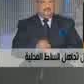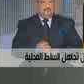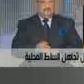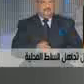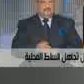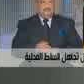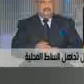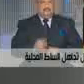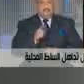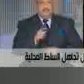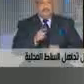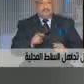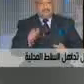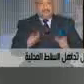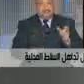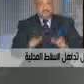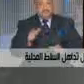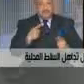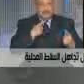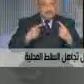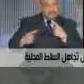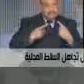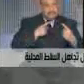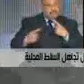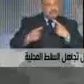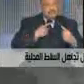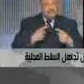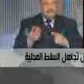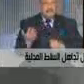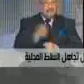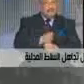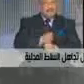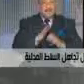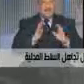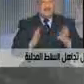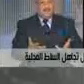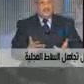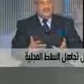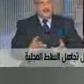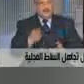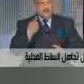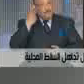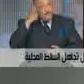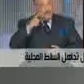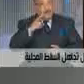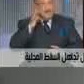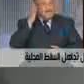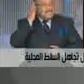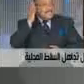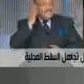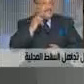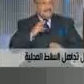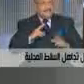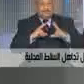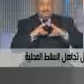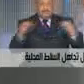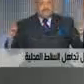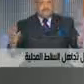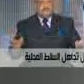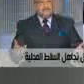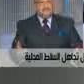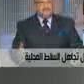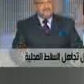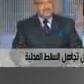أبدوا استعدادهم لدعم هذا المشروع لأهميته تعامل مسؤولي الجسرين اللامبالي تجاههم، واستغربوا